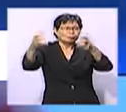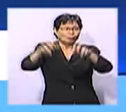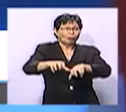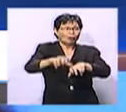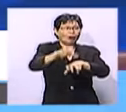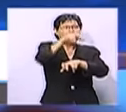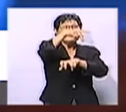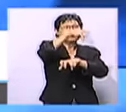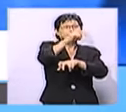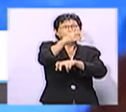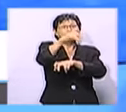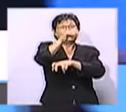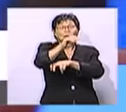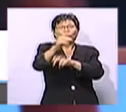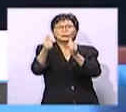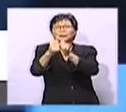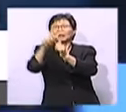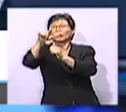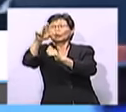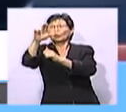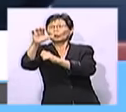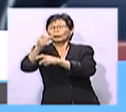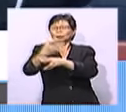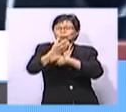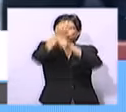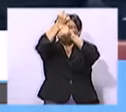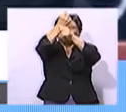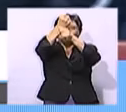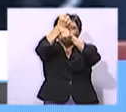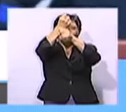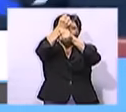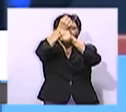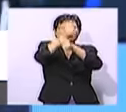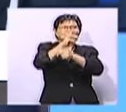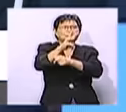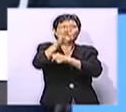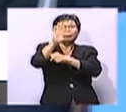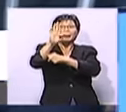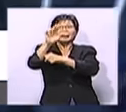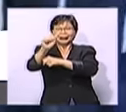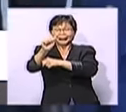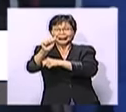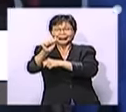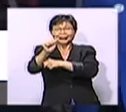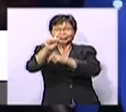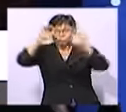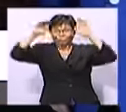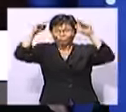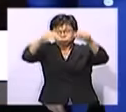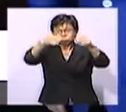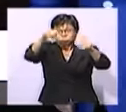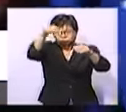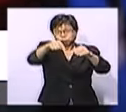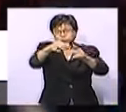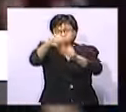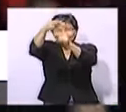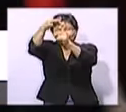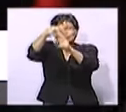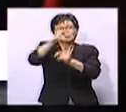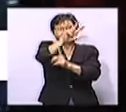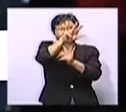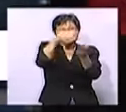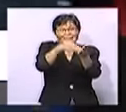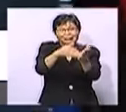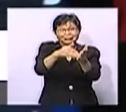Pacquiao dengan Lucas Matisse yang merebut kejuaraan welterweight WBA bakal menjadi tumpuan utama. Bukan itu sahaja, 3